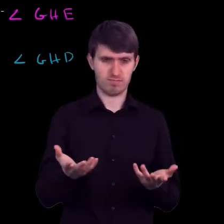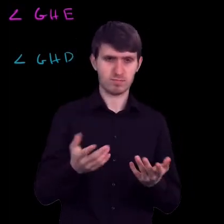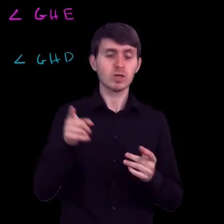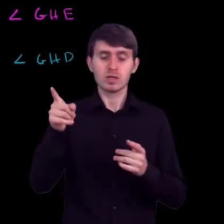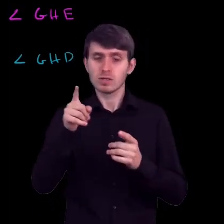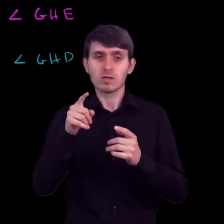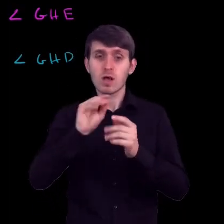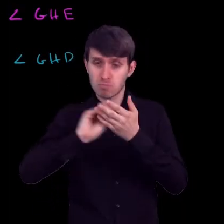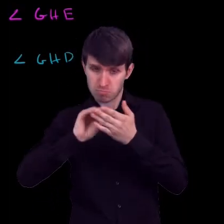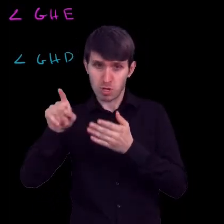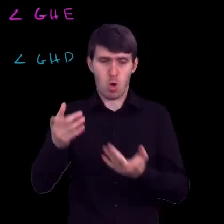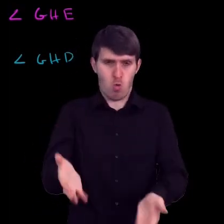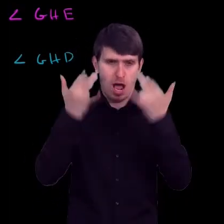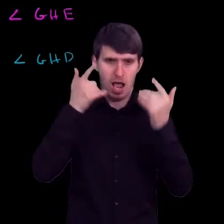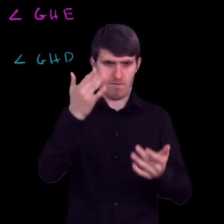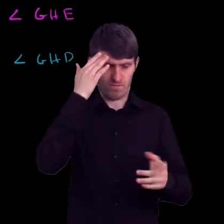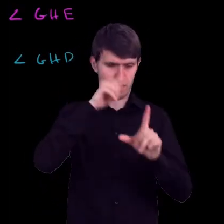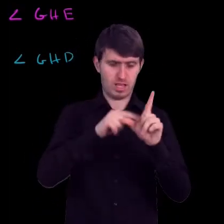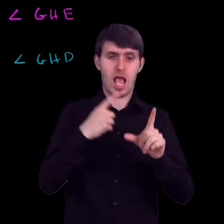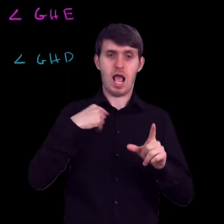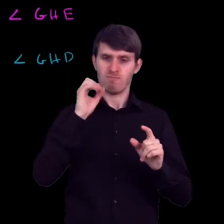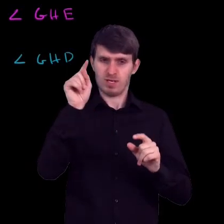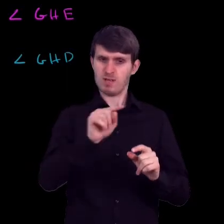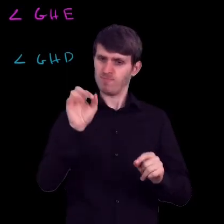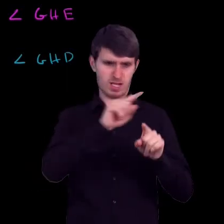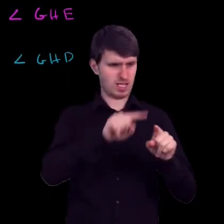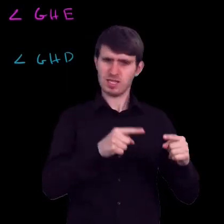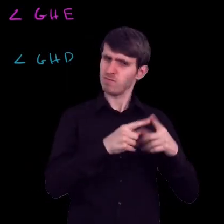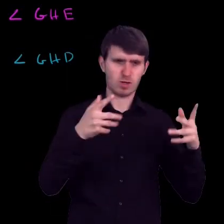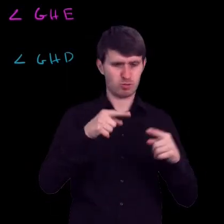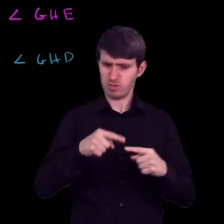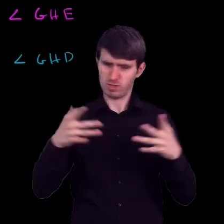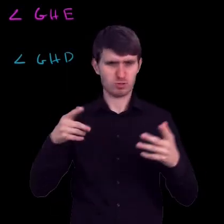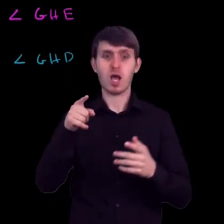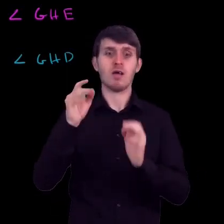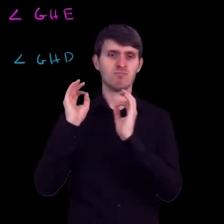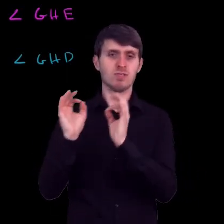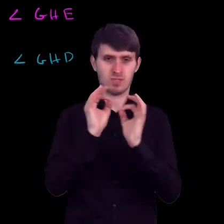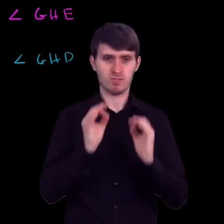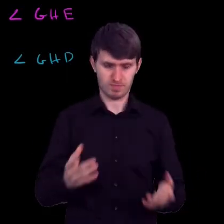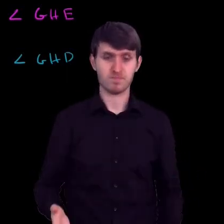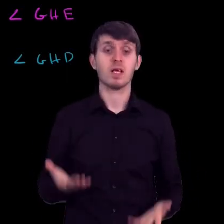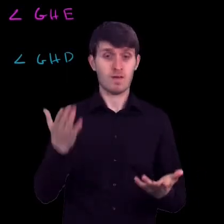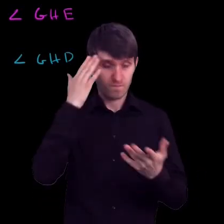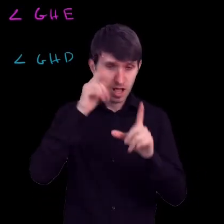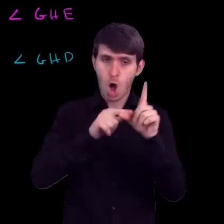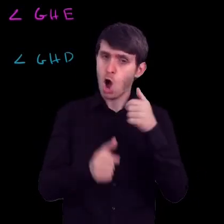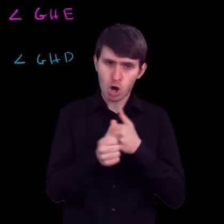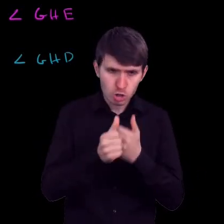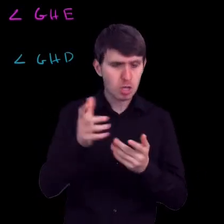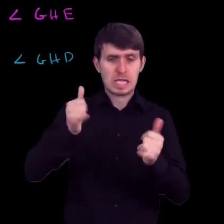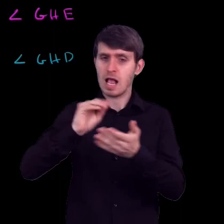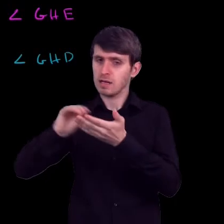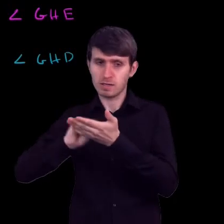D, H, F. Taki opis jednoznacznie wskazuje, o którym kącie mówimy. Wiemy już, czym jest